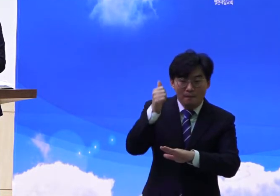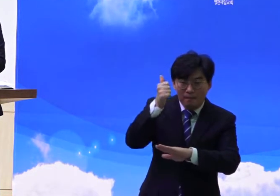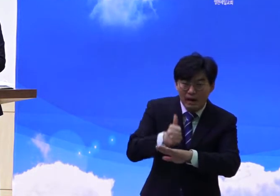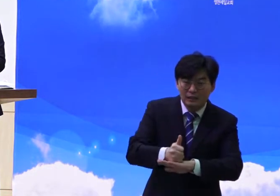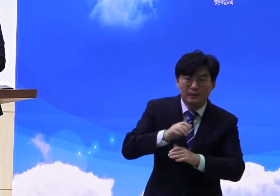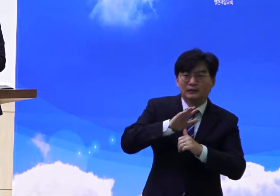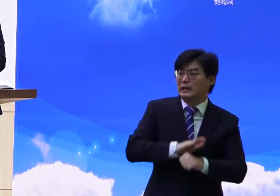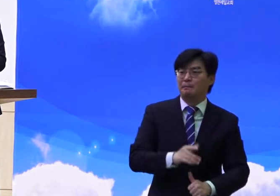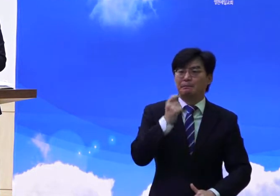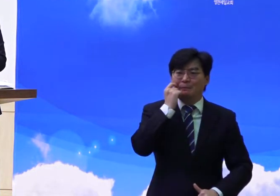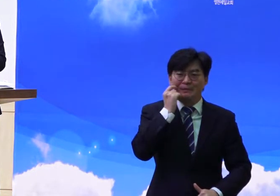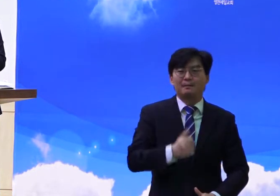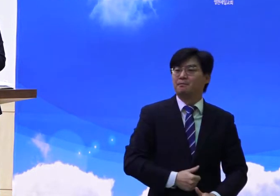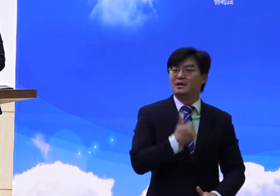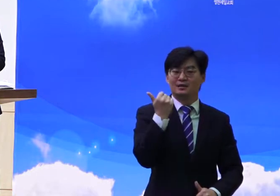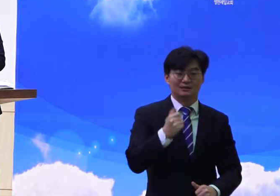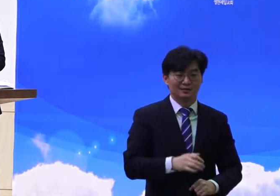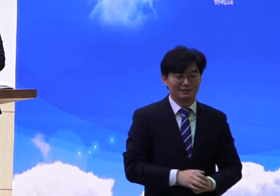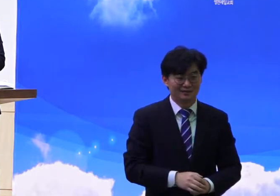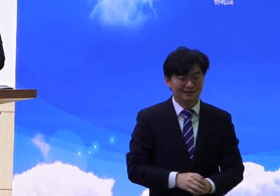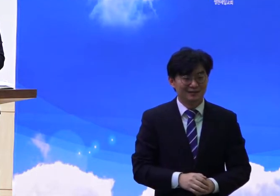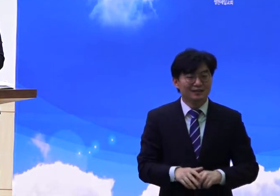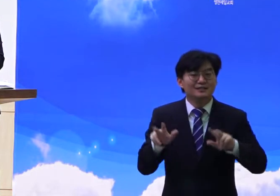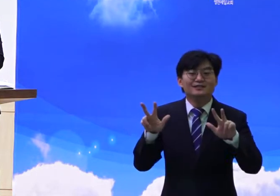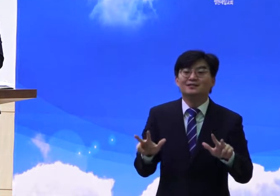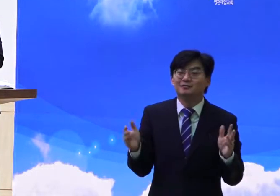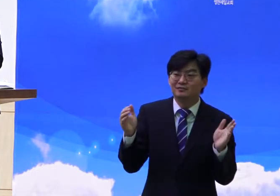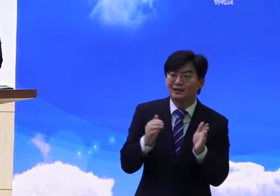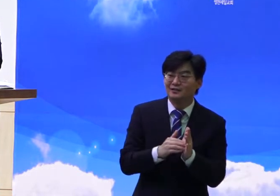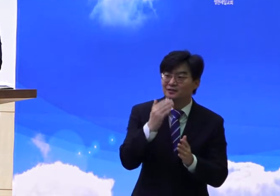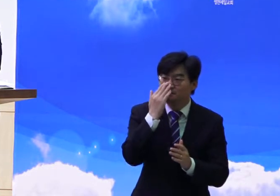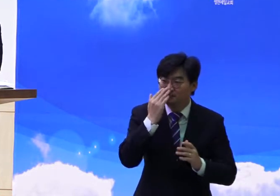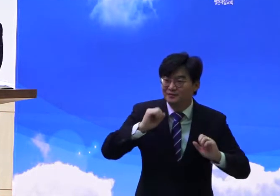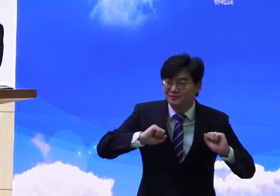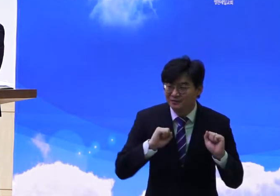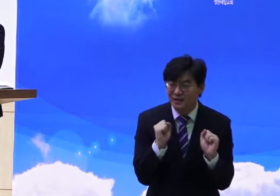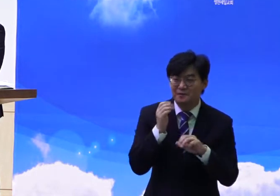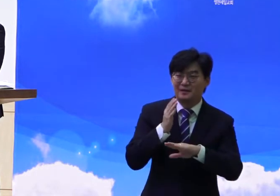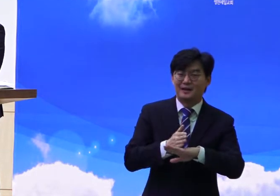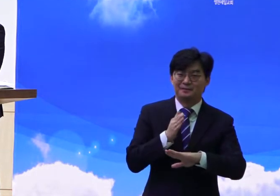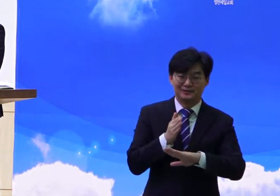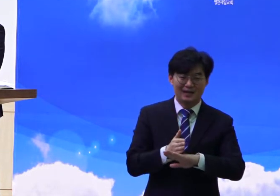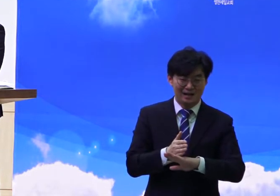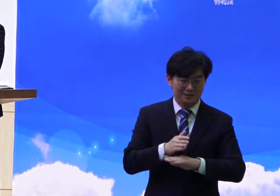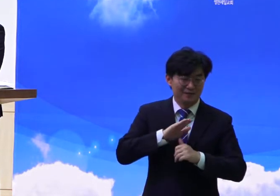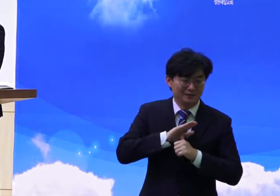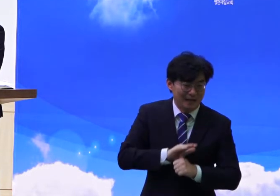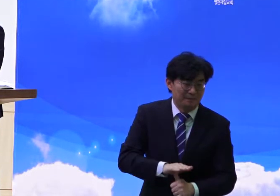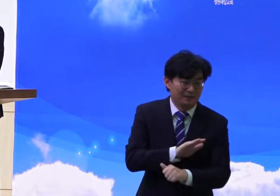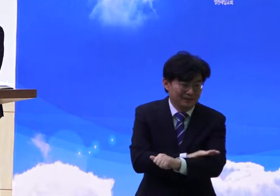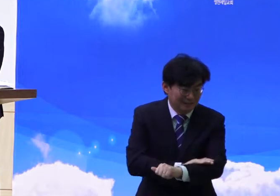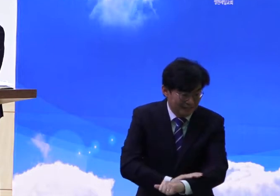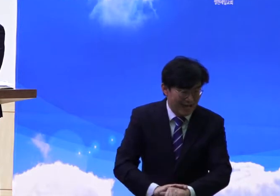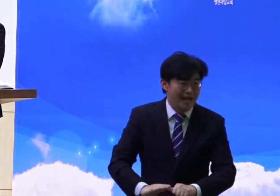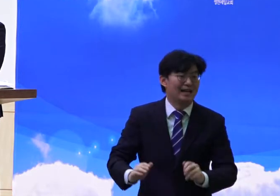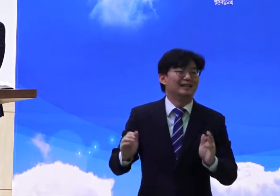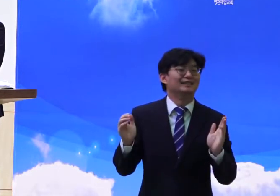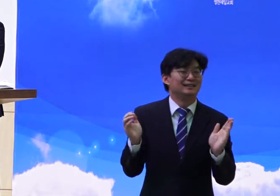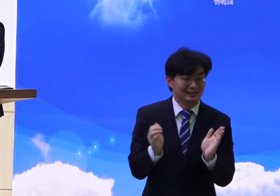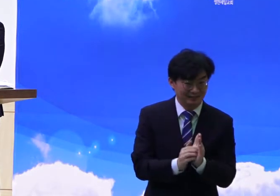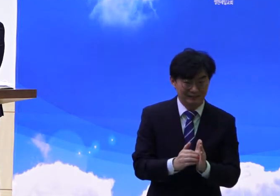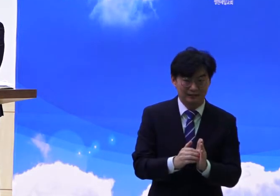이 힘든 때에도 지금까지 해온 것처럼 그렇게 하나님 앞에서 감사를 다시 붙잡고 하나님의 약속을 붙들고